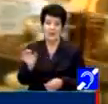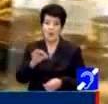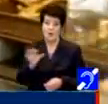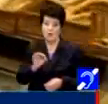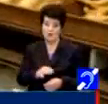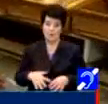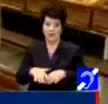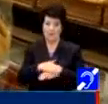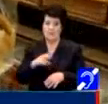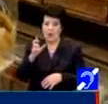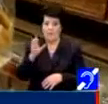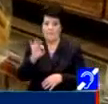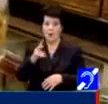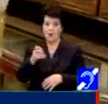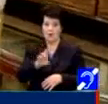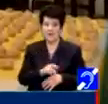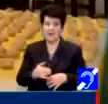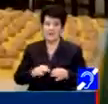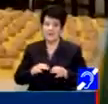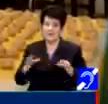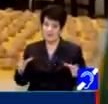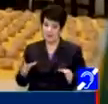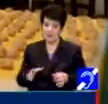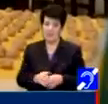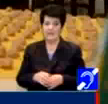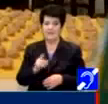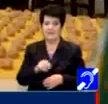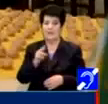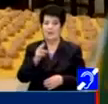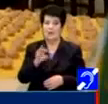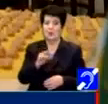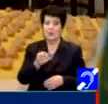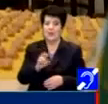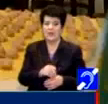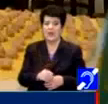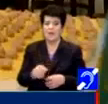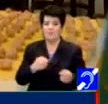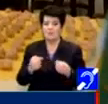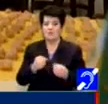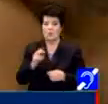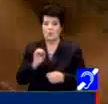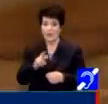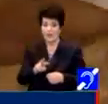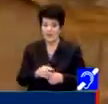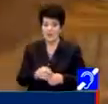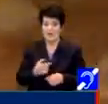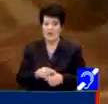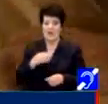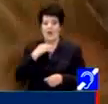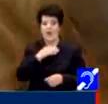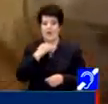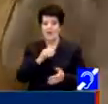în Piața Mare din Bologna, oamenii ies să-l sărbătorească pe Sfântul Mucenic Petroniu. Festinul include tortellinii cu carne de porc, așa